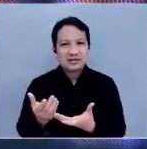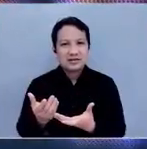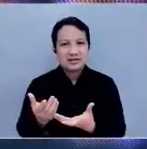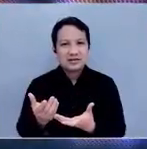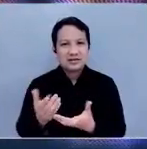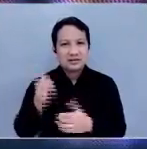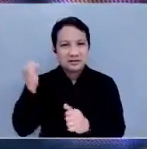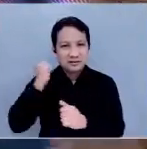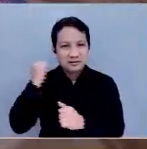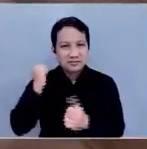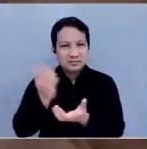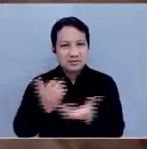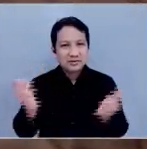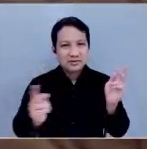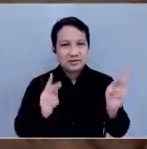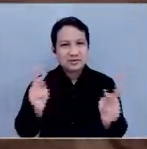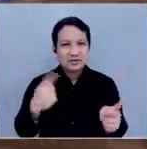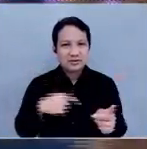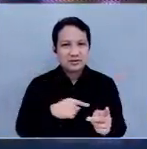tao. In a way,